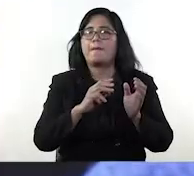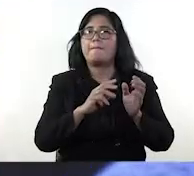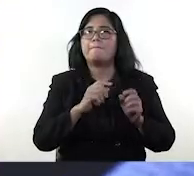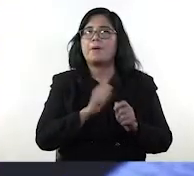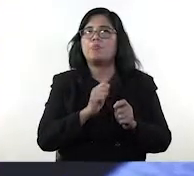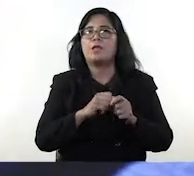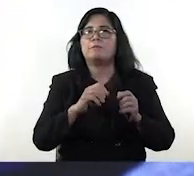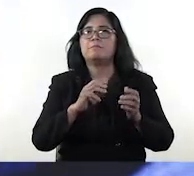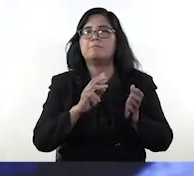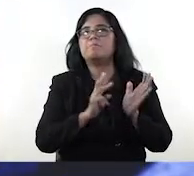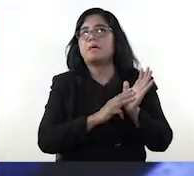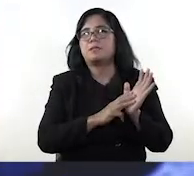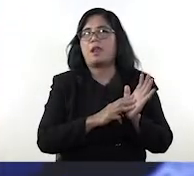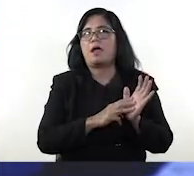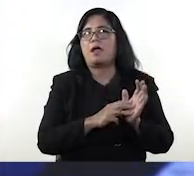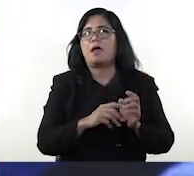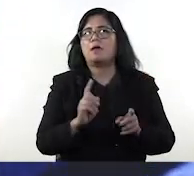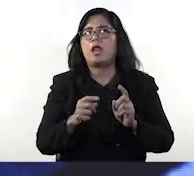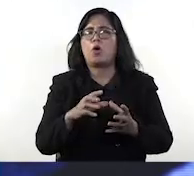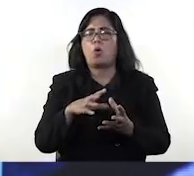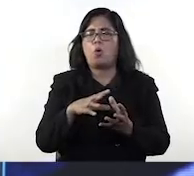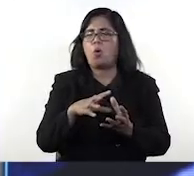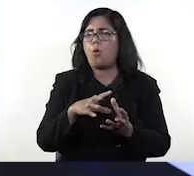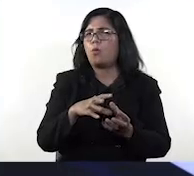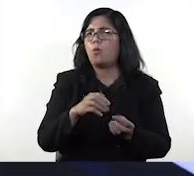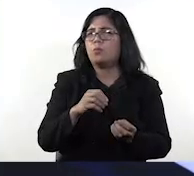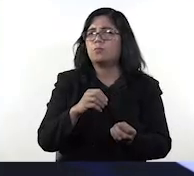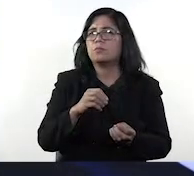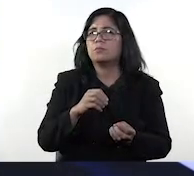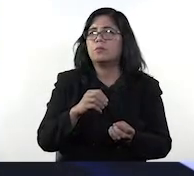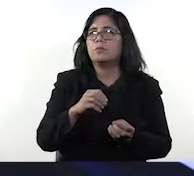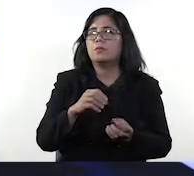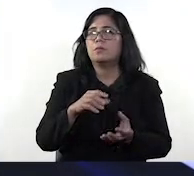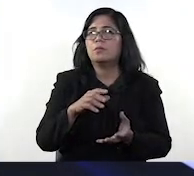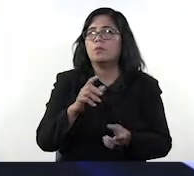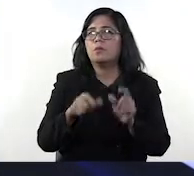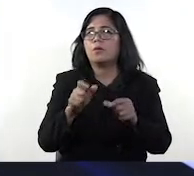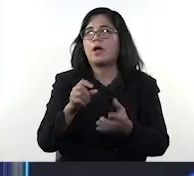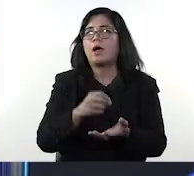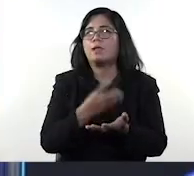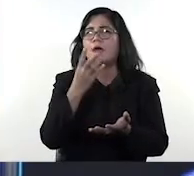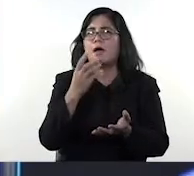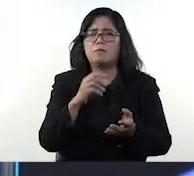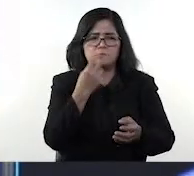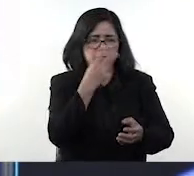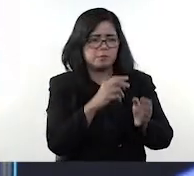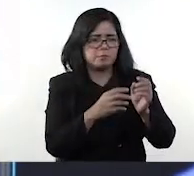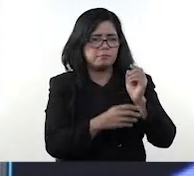Hai orang kaya kalo liat orang susah dibantu Hai orang pintar kalian orang bodoh dibantu